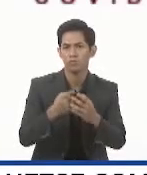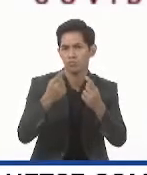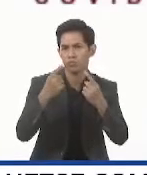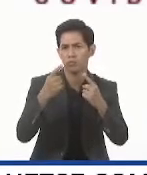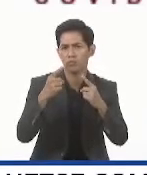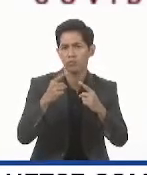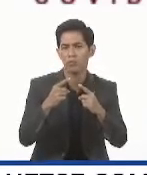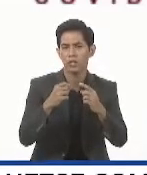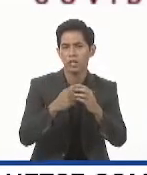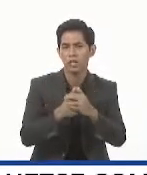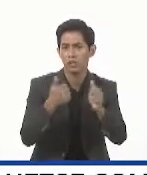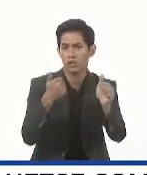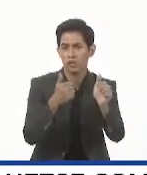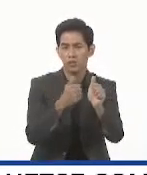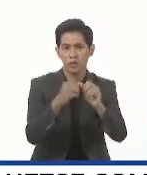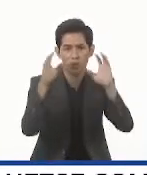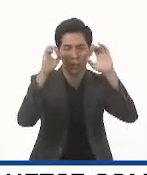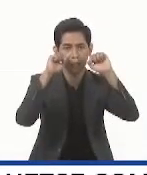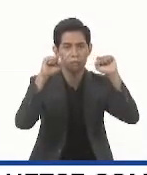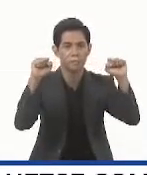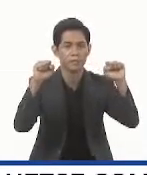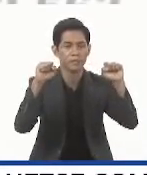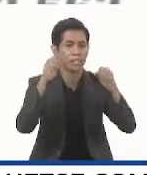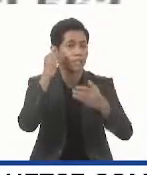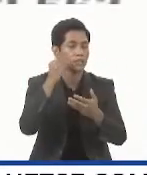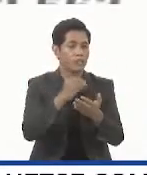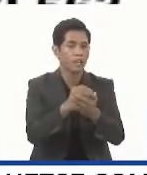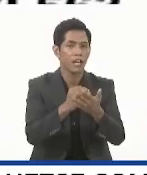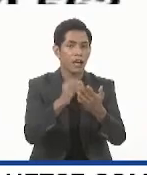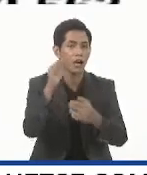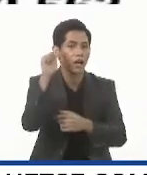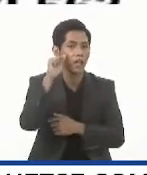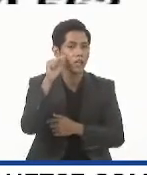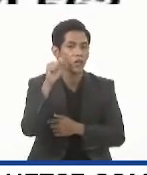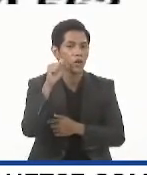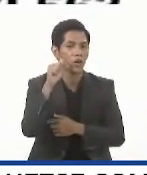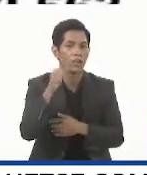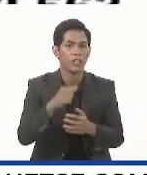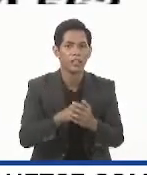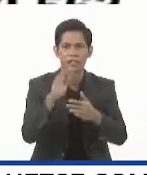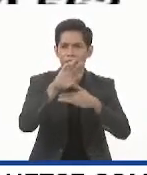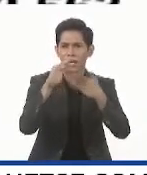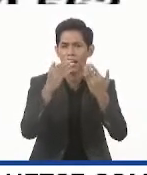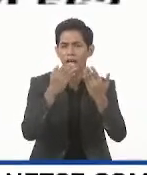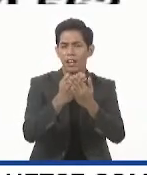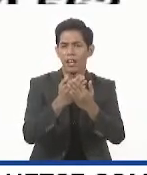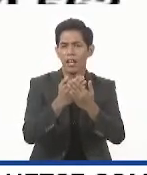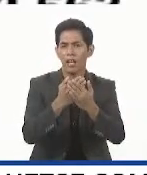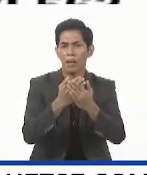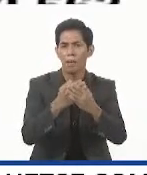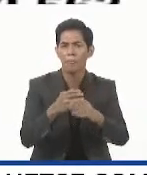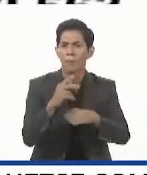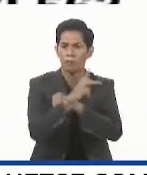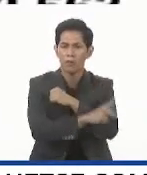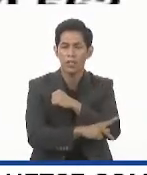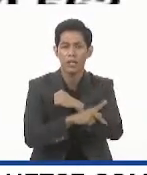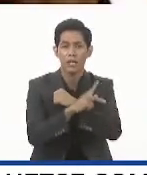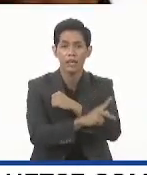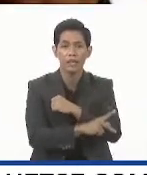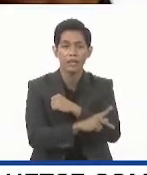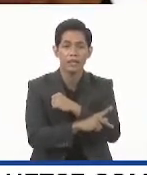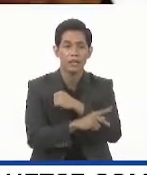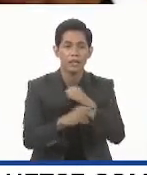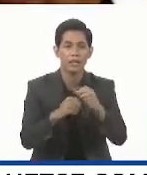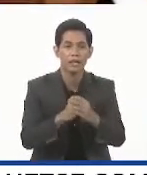ng ating Pangulo. Kaya si Secretary Anyo, inutos naman sa lahat ng probinsya, lahat ng siyudad at